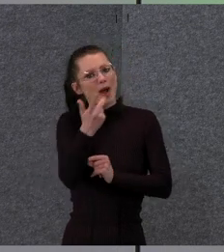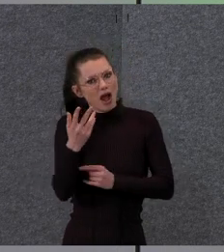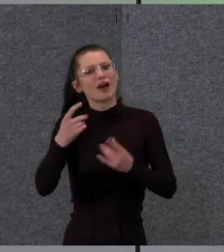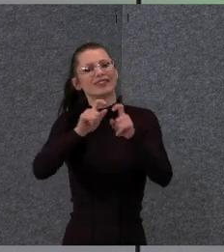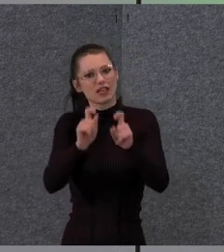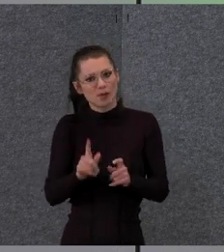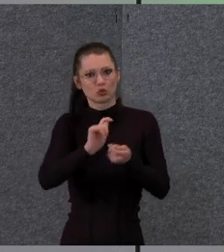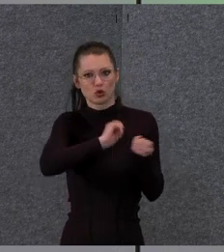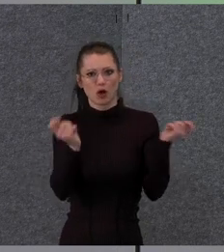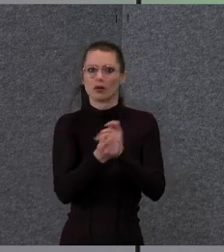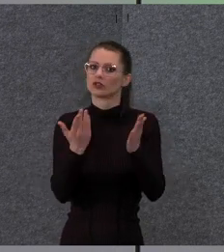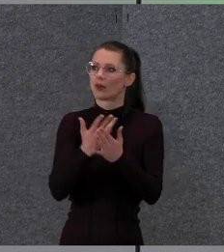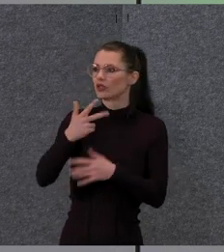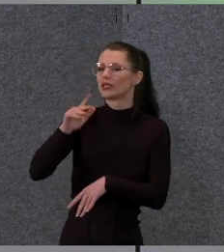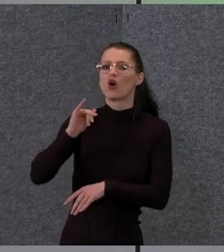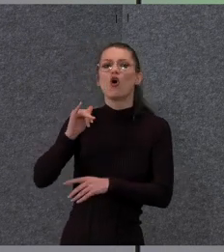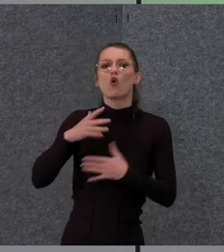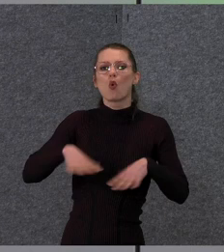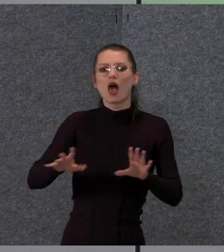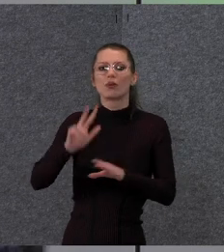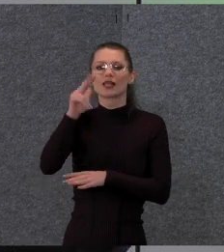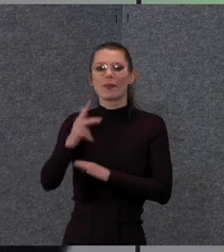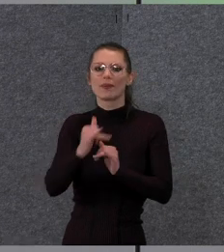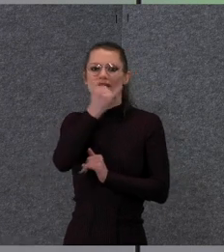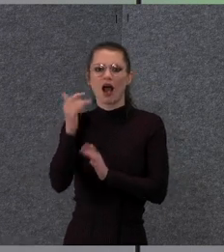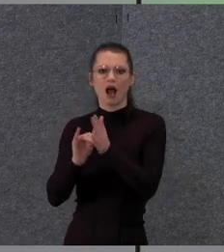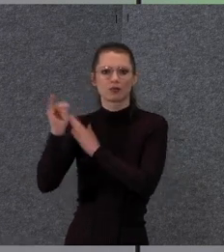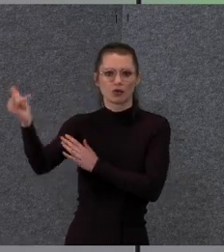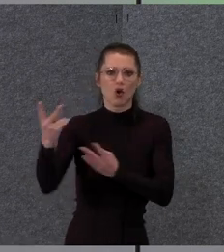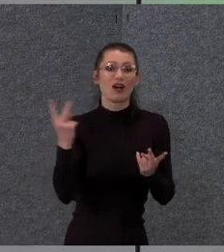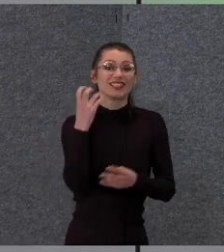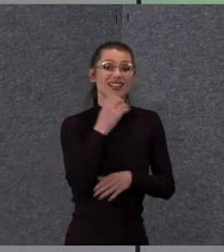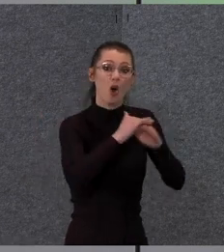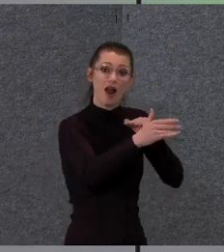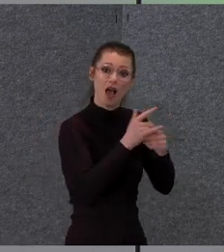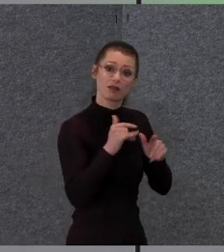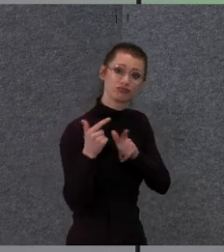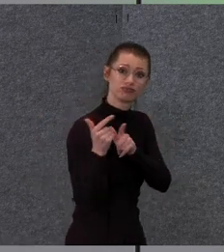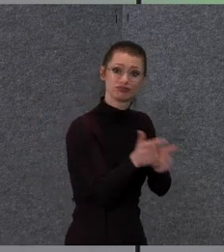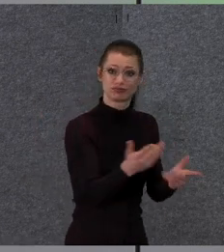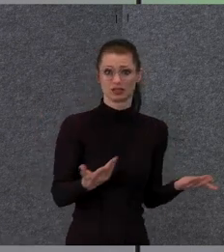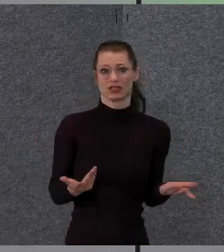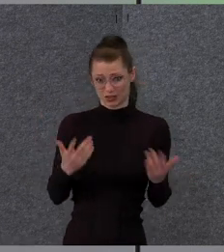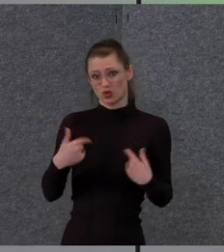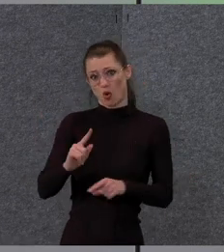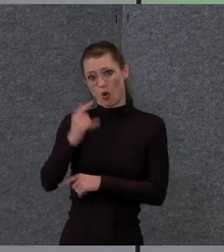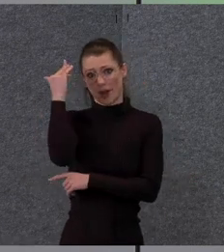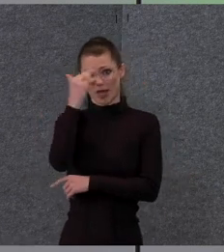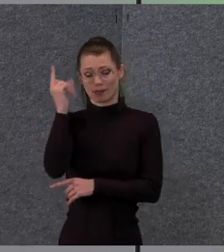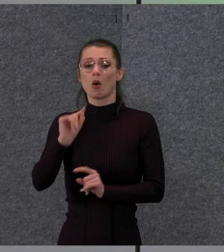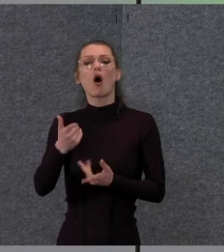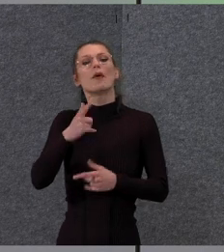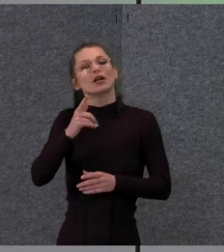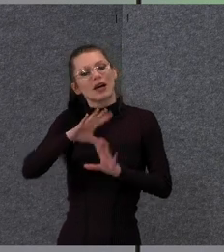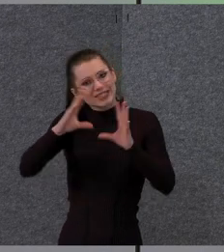ich 3-mal im Jahr in den Urlaub fliegen oder kann ich vielleicht auch ins Sauerland fahren? Aber insgesamt geht es darum, diesen Wohlstand